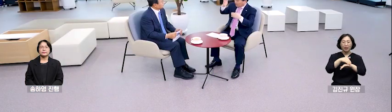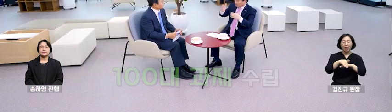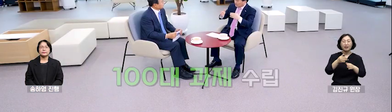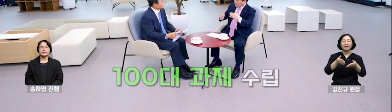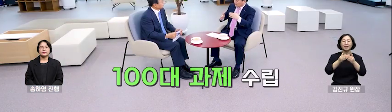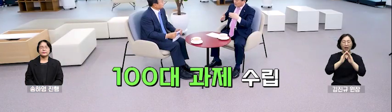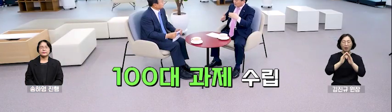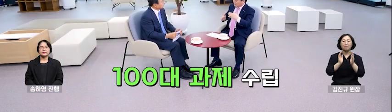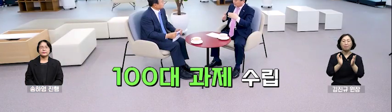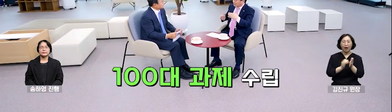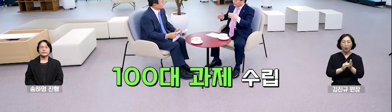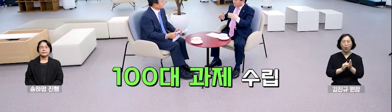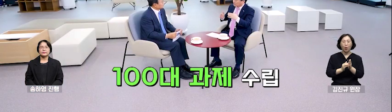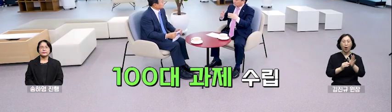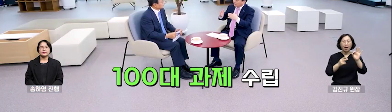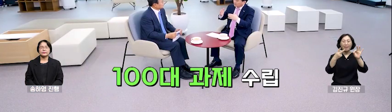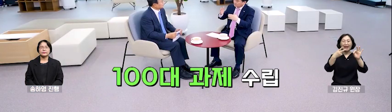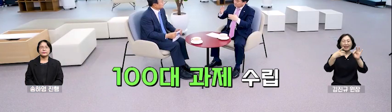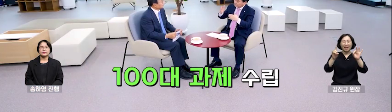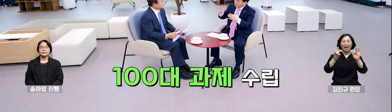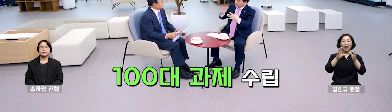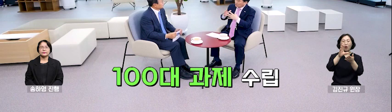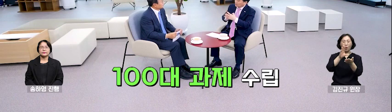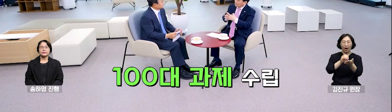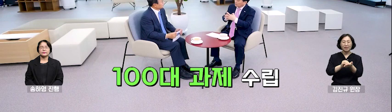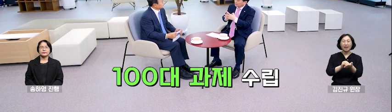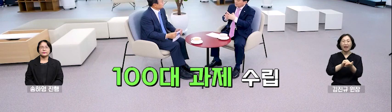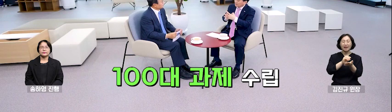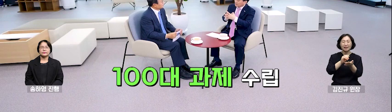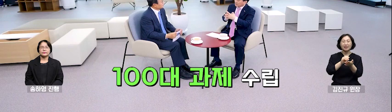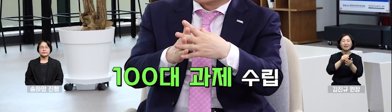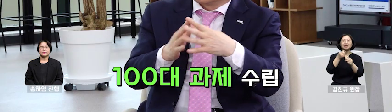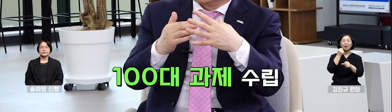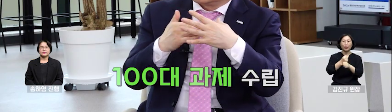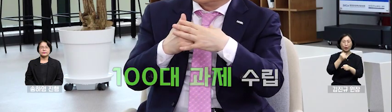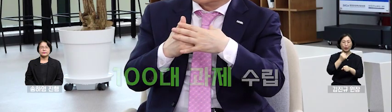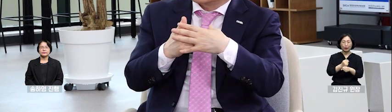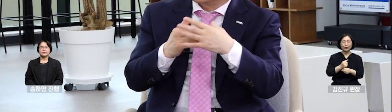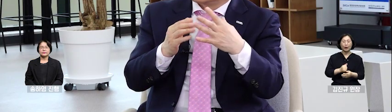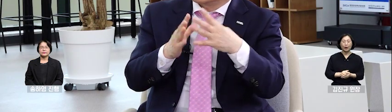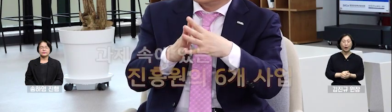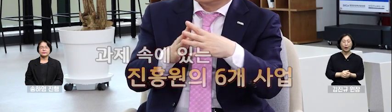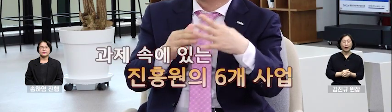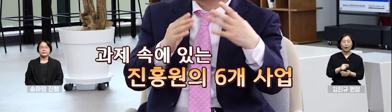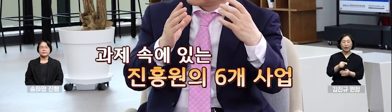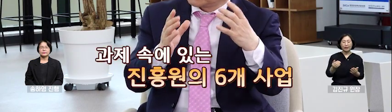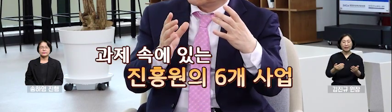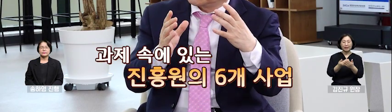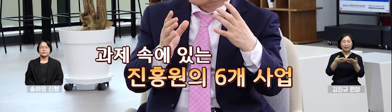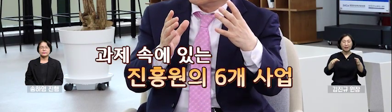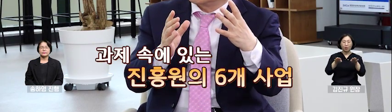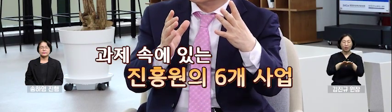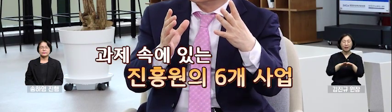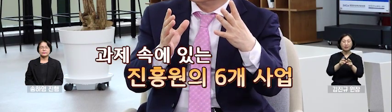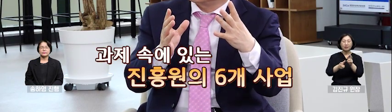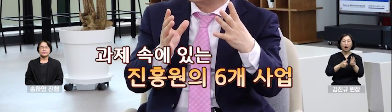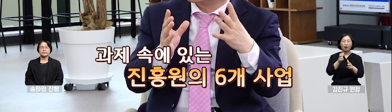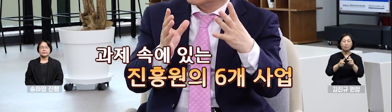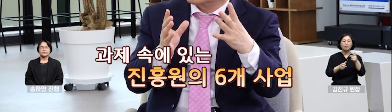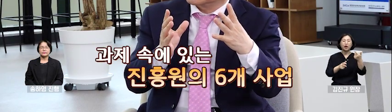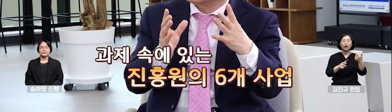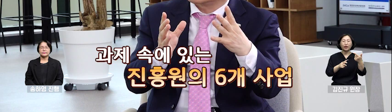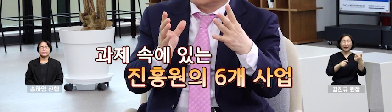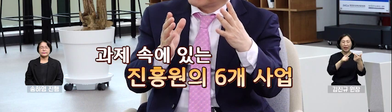100대가 제 리스트를 했구요 거기에 보면 저희 진흥원에서 하고 있는 사업이 안 6개정도 으